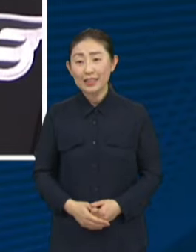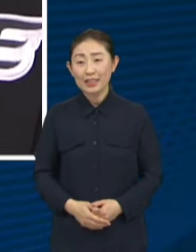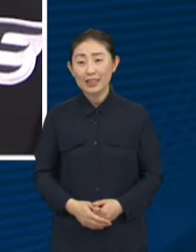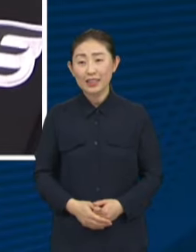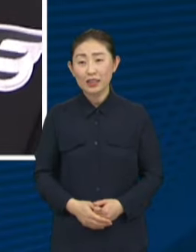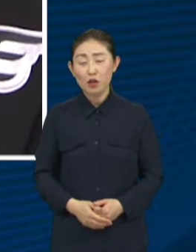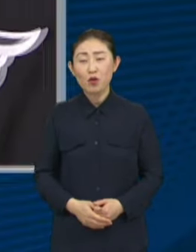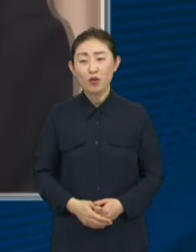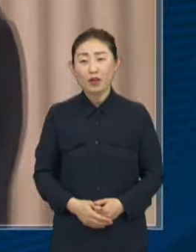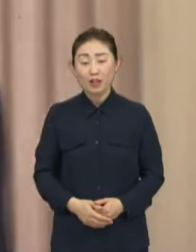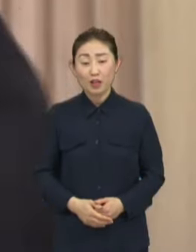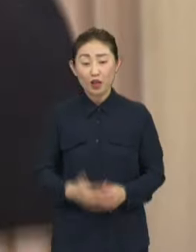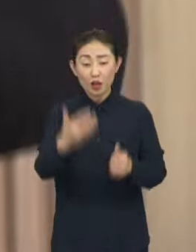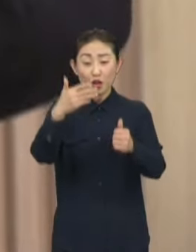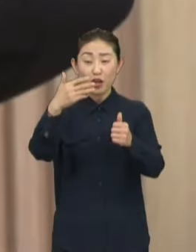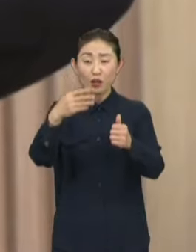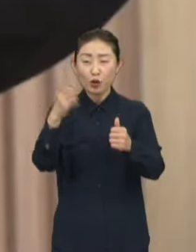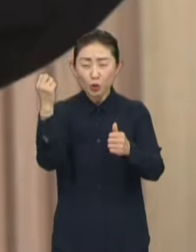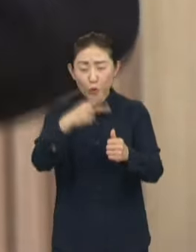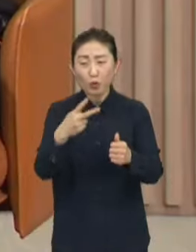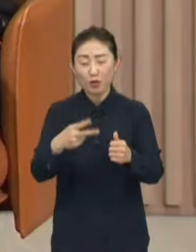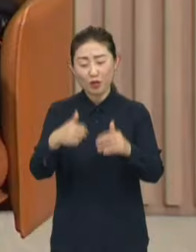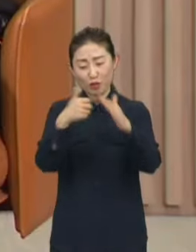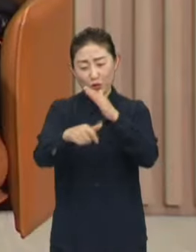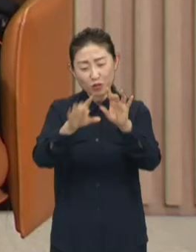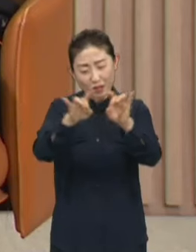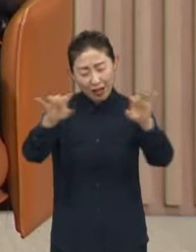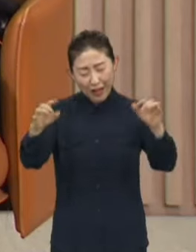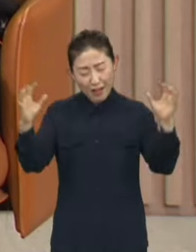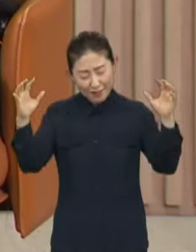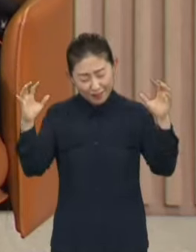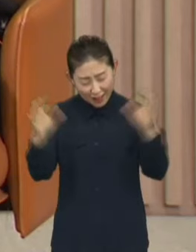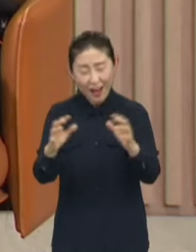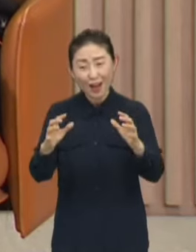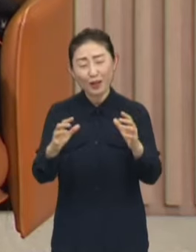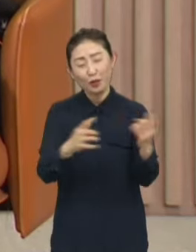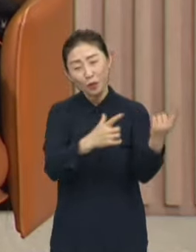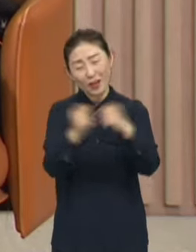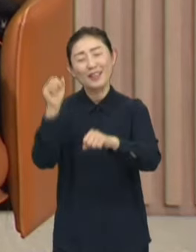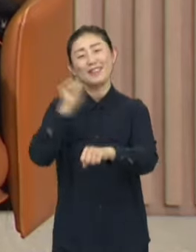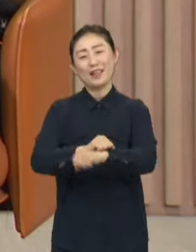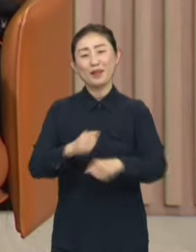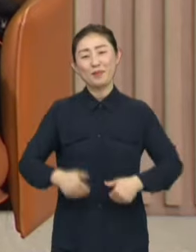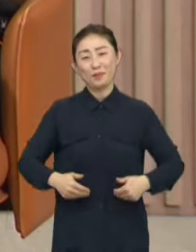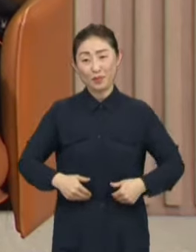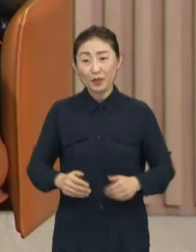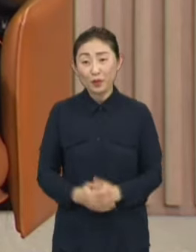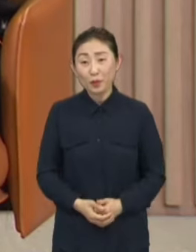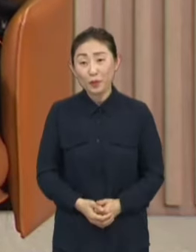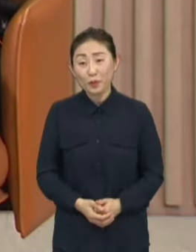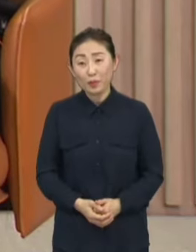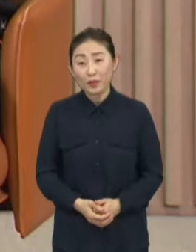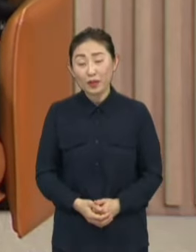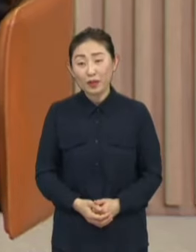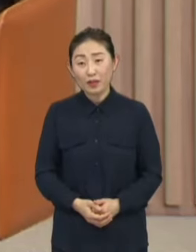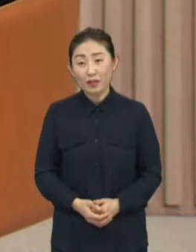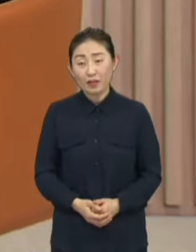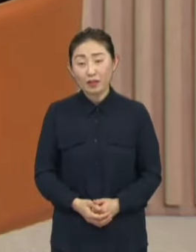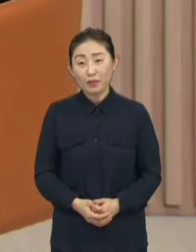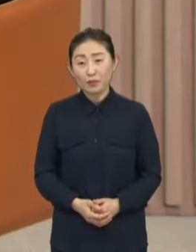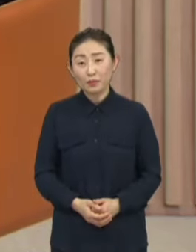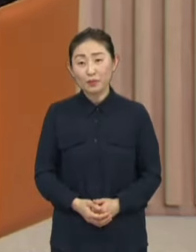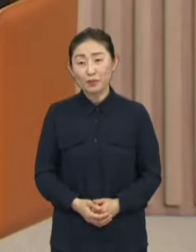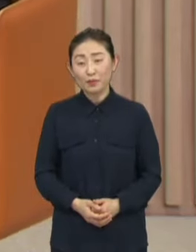일단 기존에 있는 선수들이 더 잘해야 될 것 같아요. 결국에는 우승 후보다 이런 것들도 저희를 그만큼 이제 쉽게 보지 못한다는